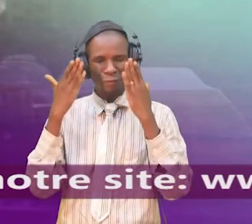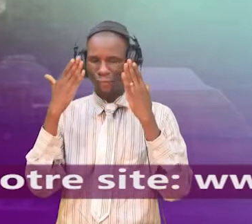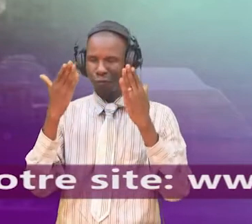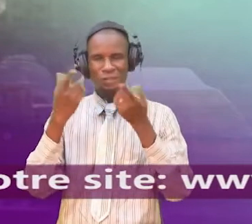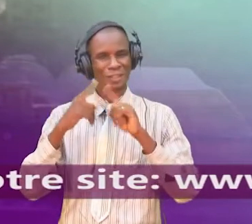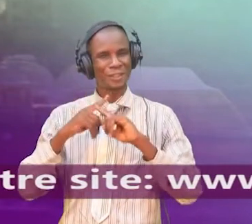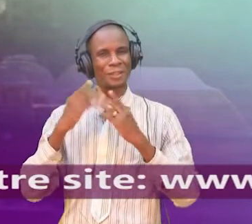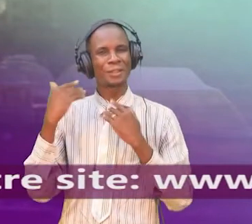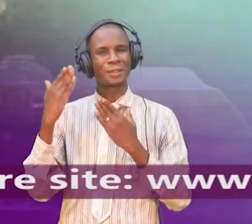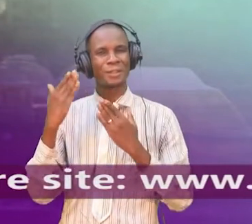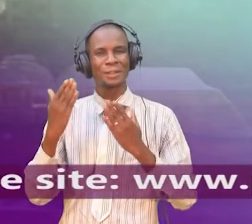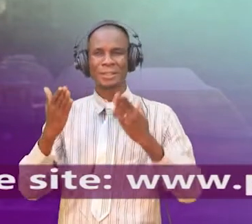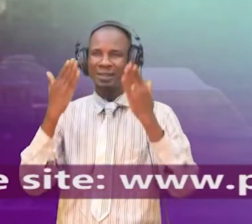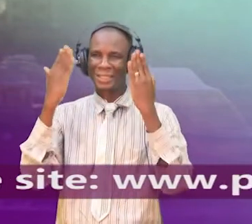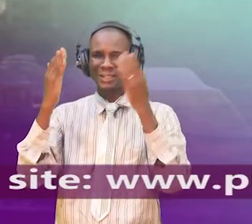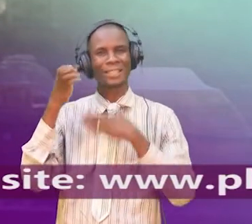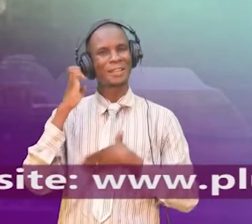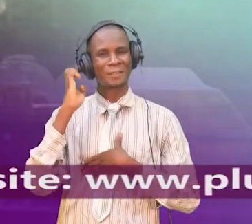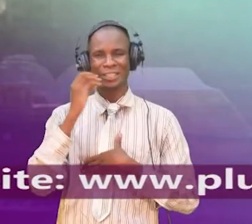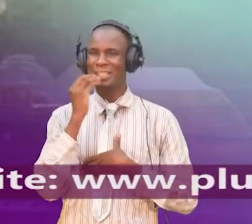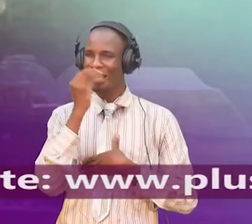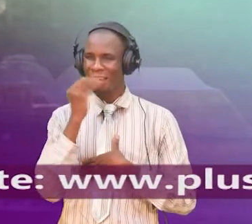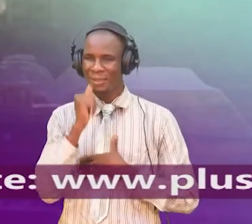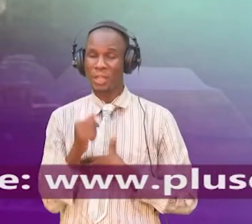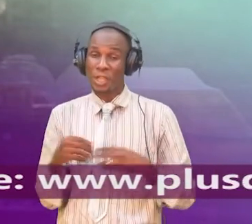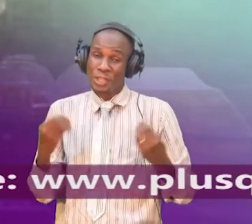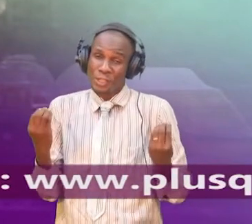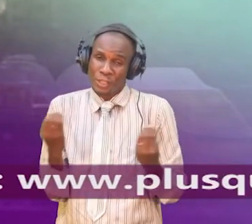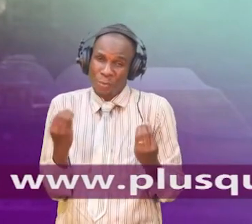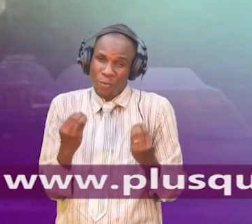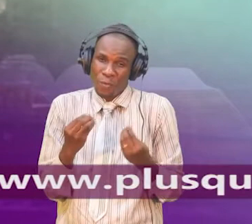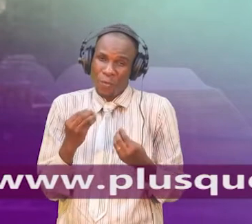lobiko, yende yaka kokutana na biso na biso po ete alingi biso,